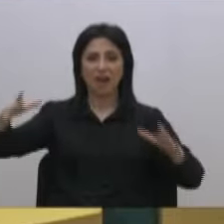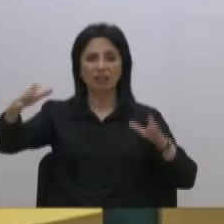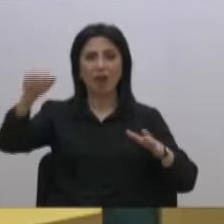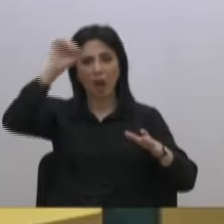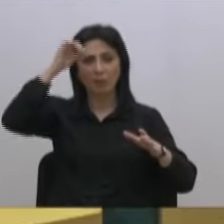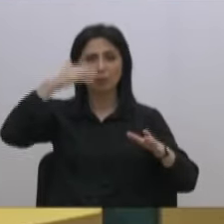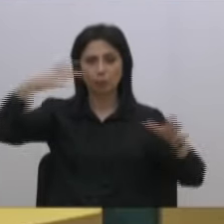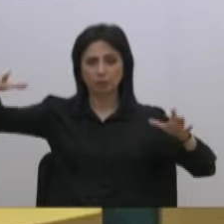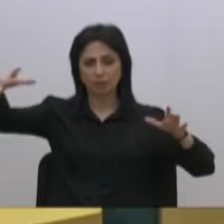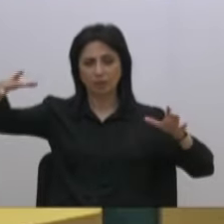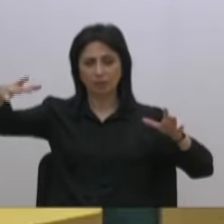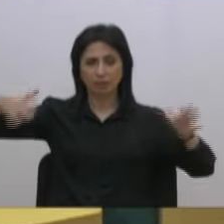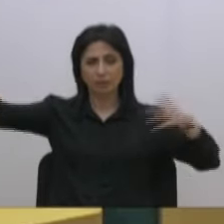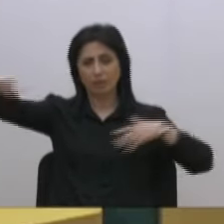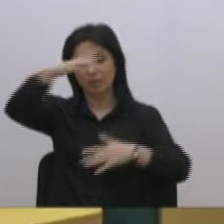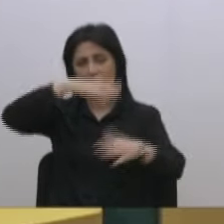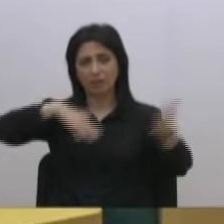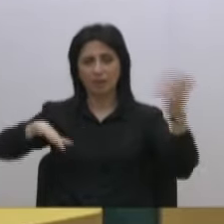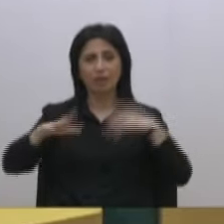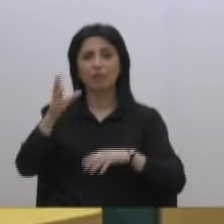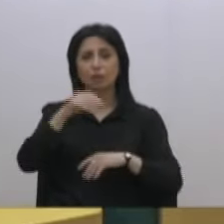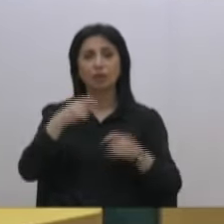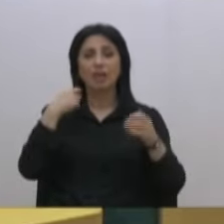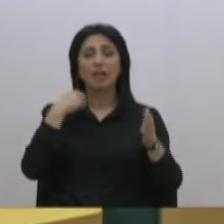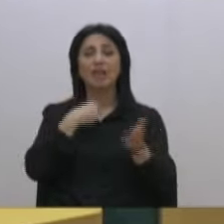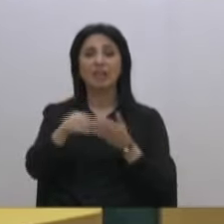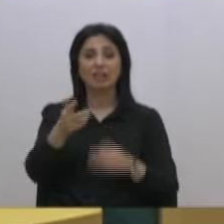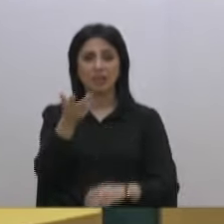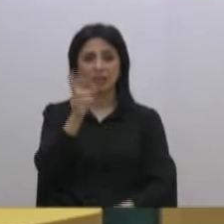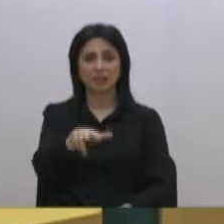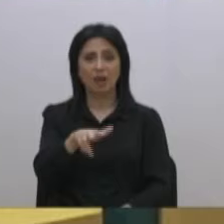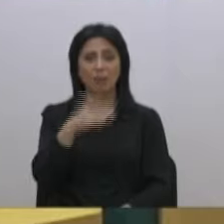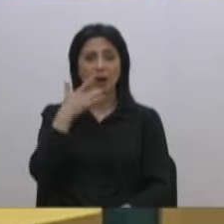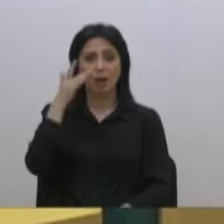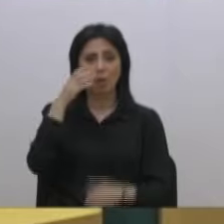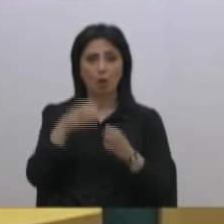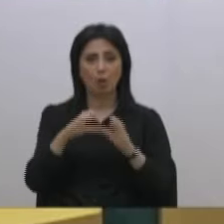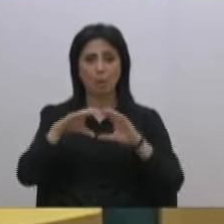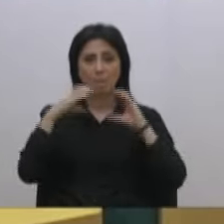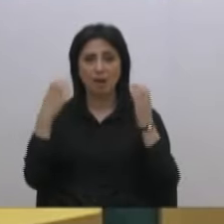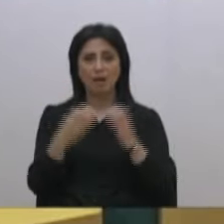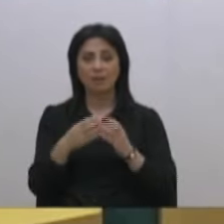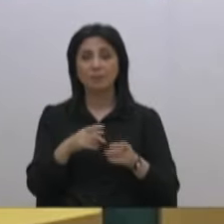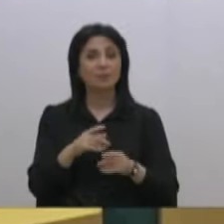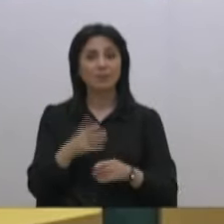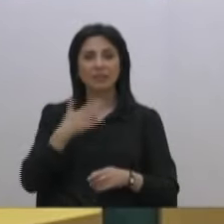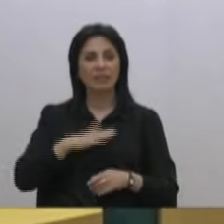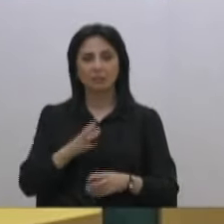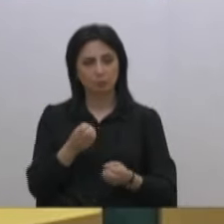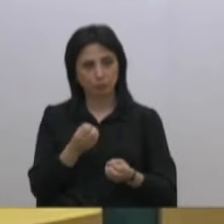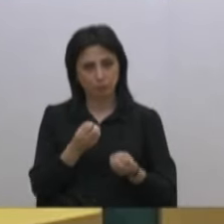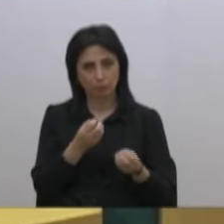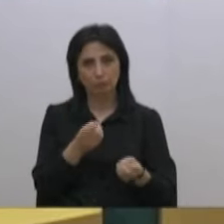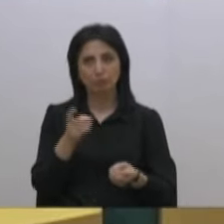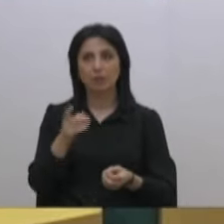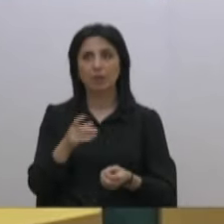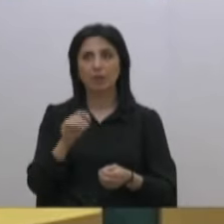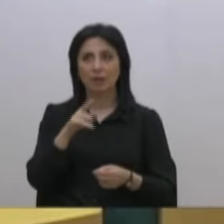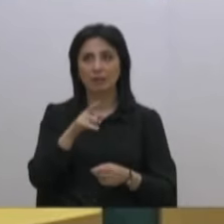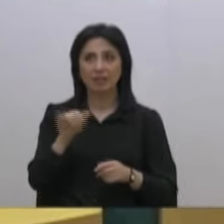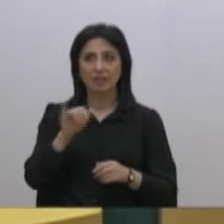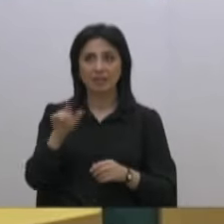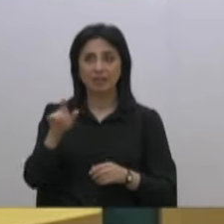აფხაზეთით, ოსეთით, ტყით, ყველაფრით იყიდა სამმა ამერიკულმა კომპანიამ და ესეც არ აღმოჩნდა საკმარისი და დასავლეთ